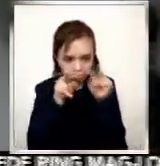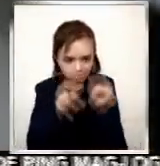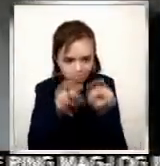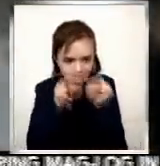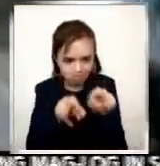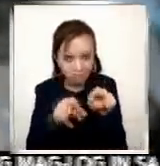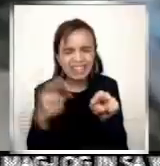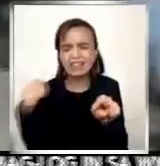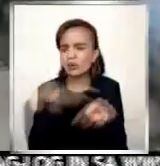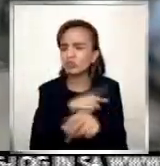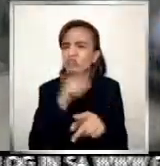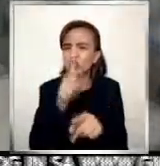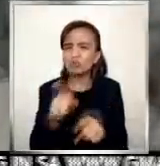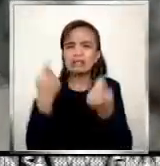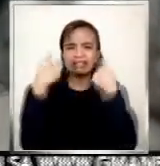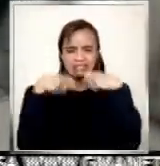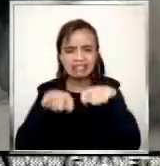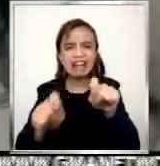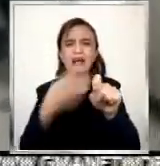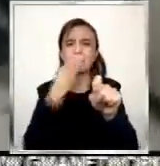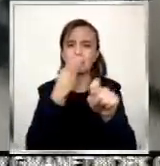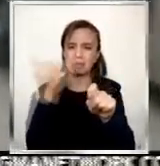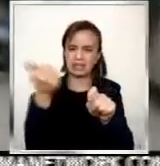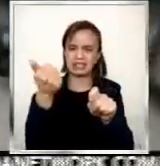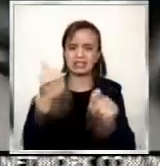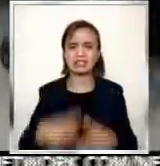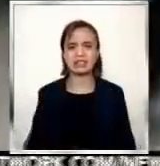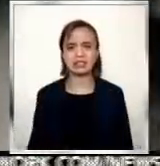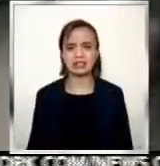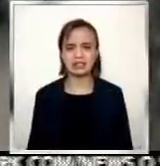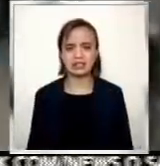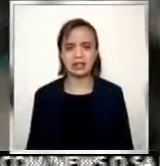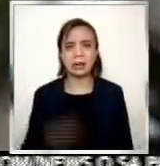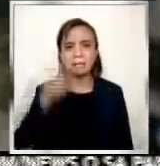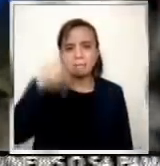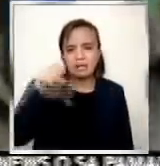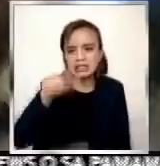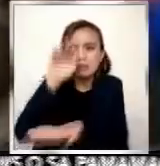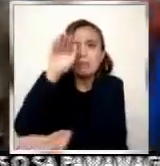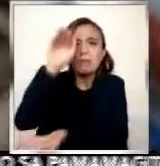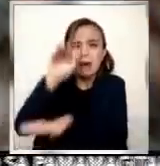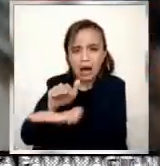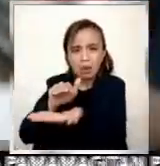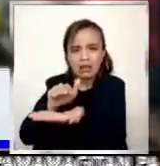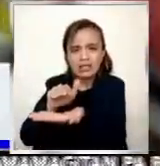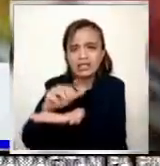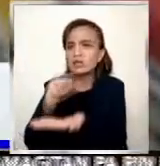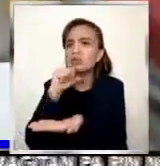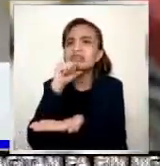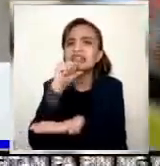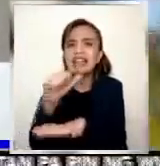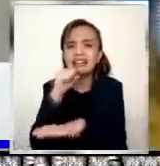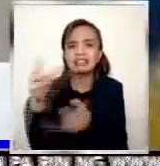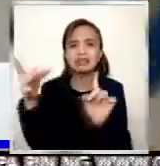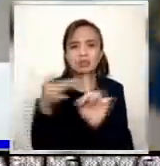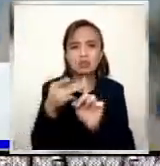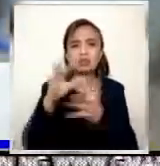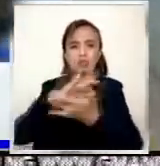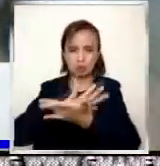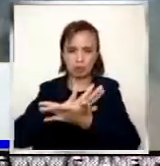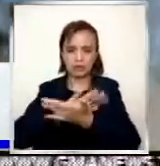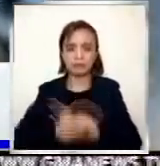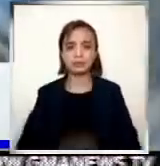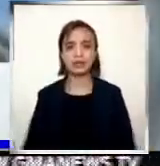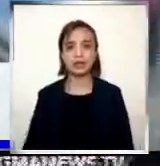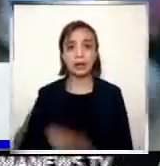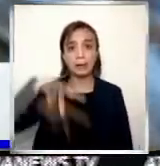have to cut down on our non-COVID elective cases. Kumukuha na rin daw ang PGH ng mga doktor mula